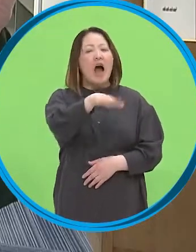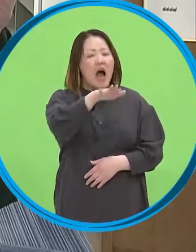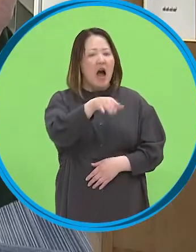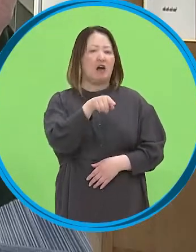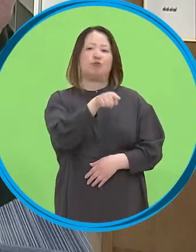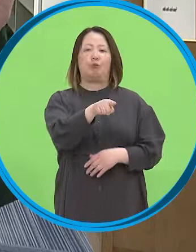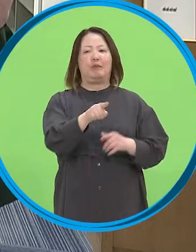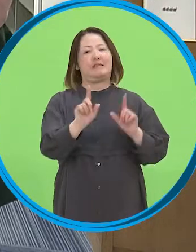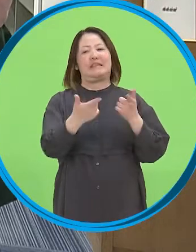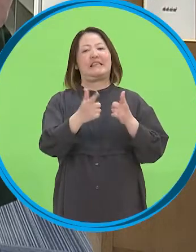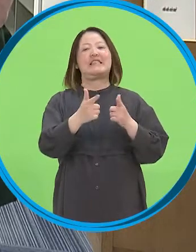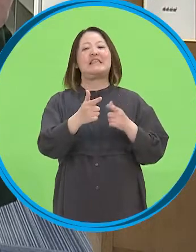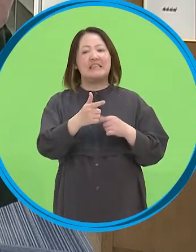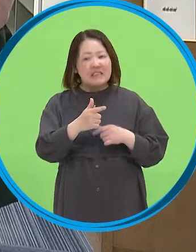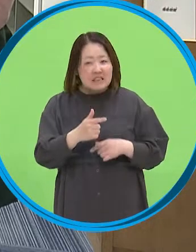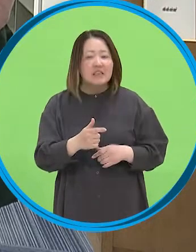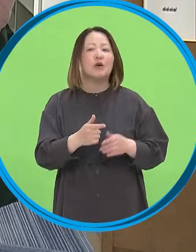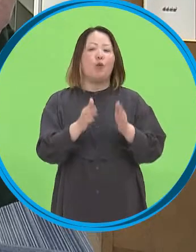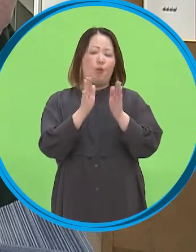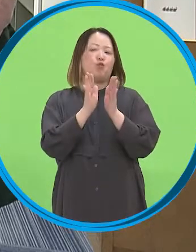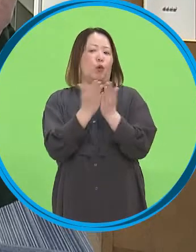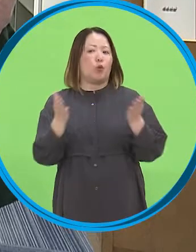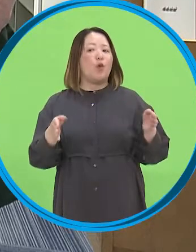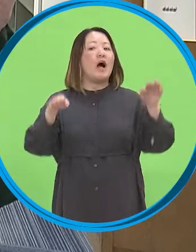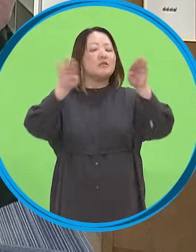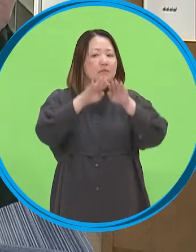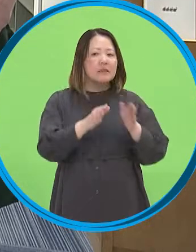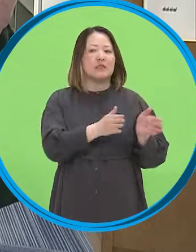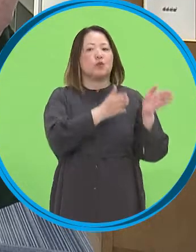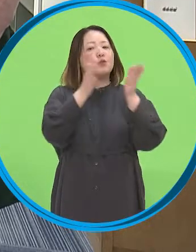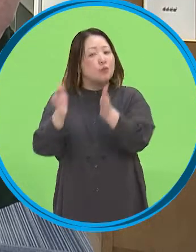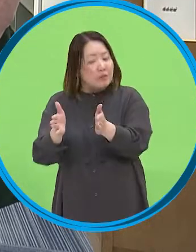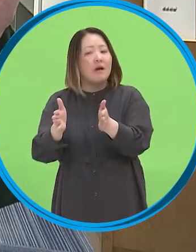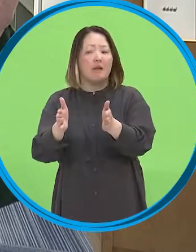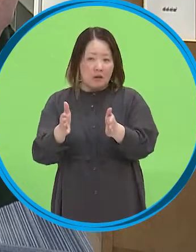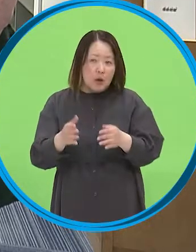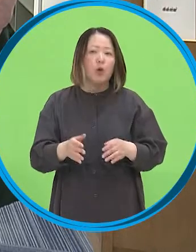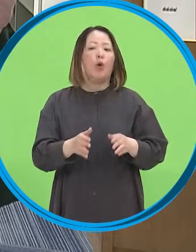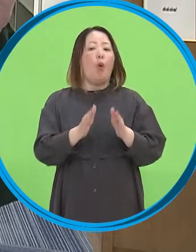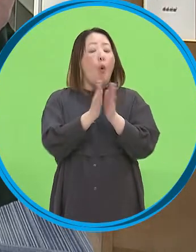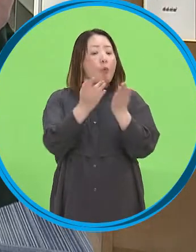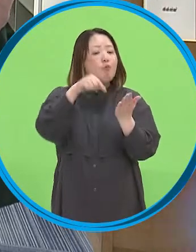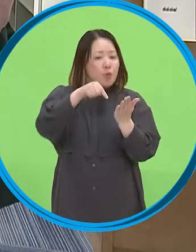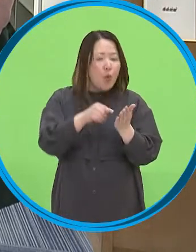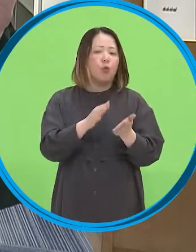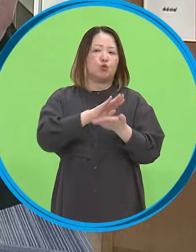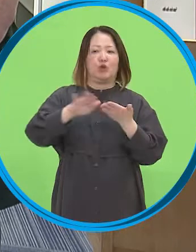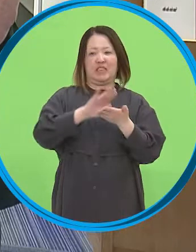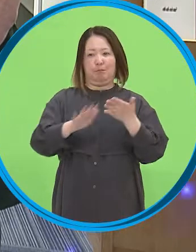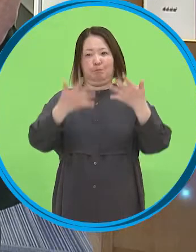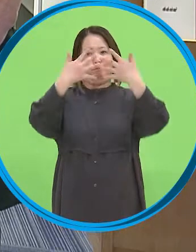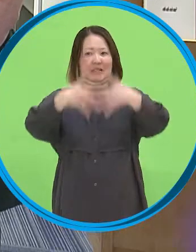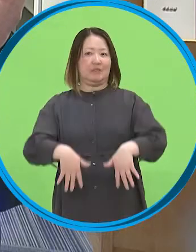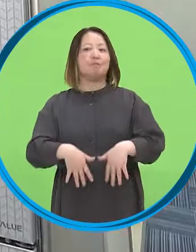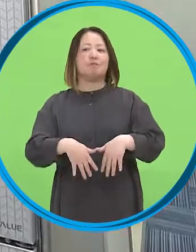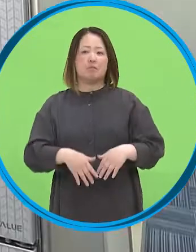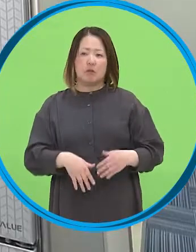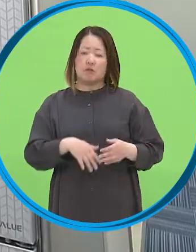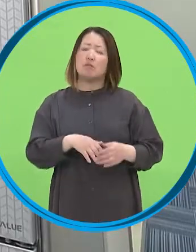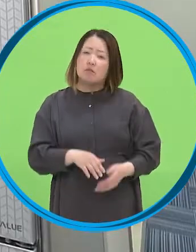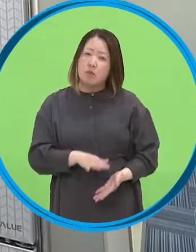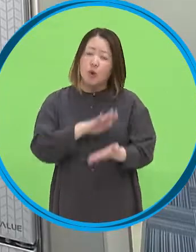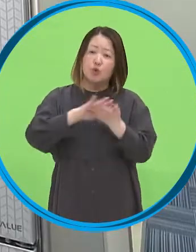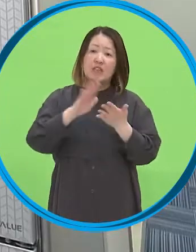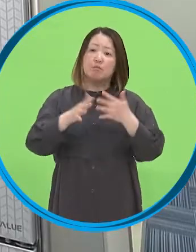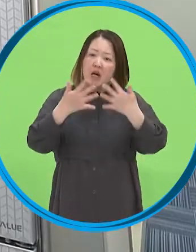メーガンさん、それは冷蔵庫ではありません。呉市の図書館に導入された本のクリーンマシンです。